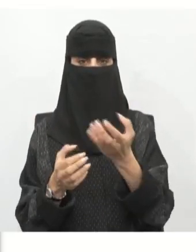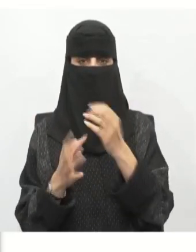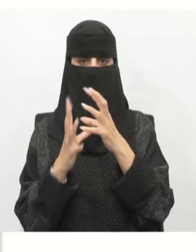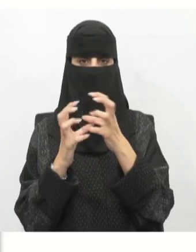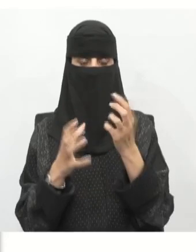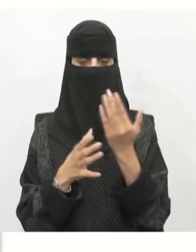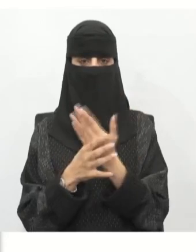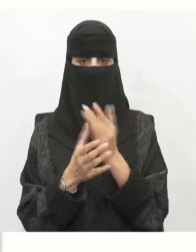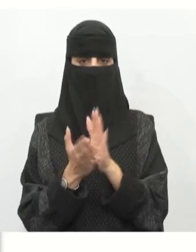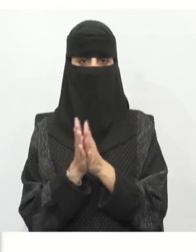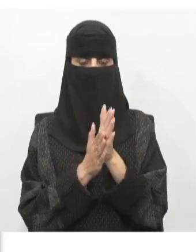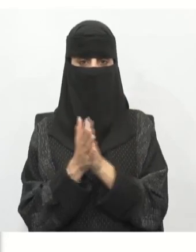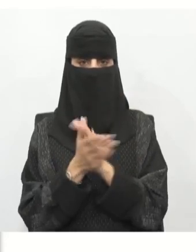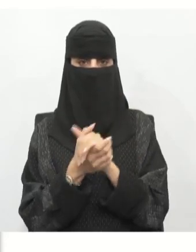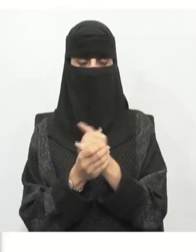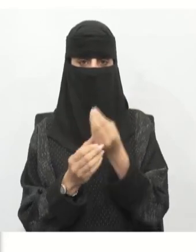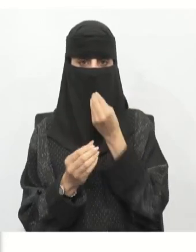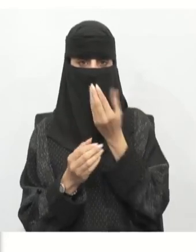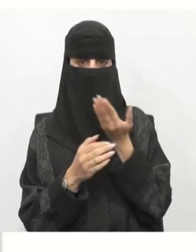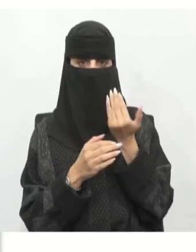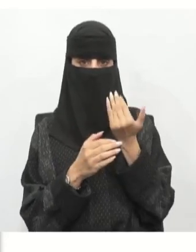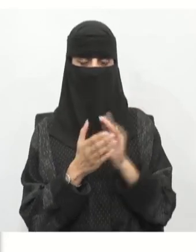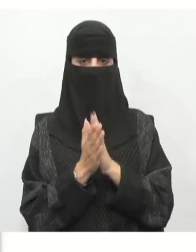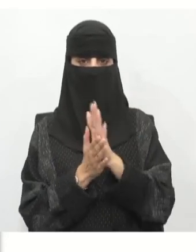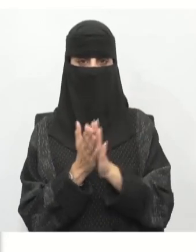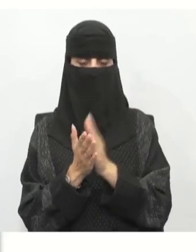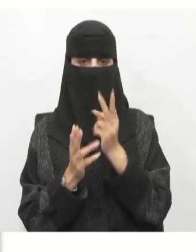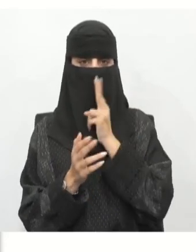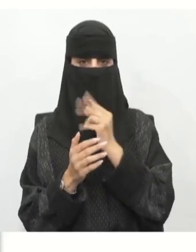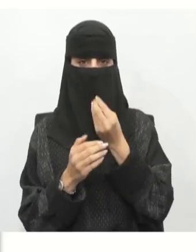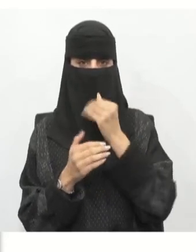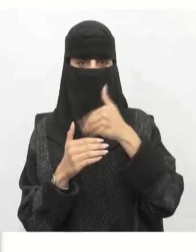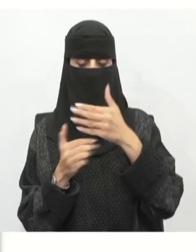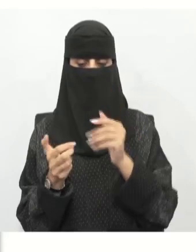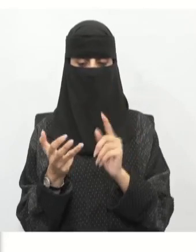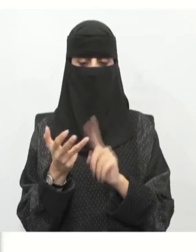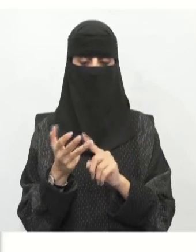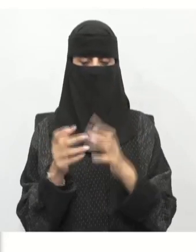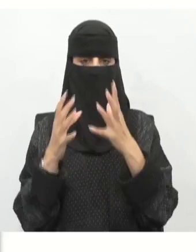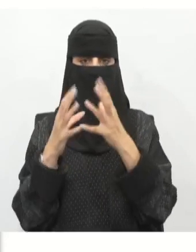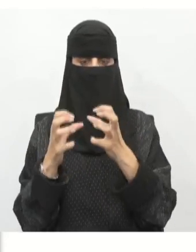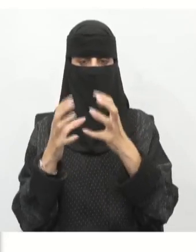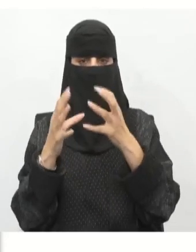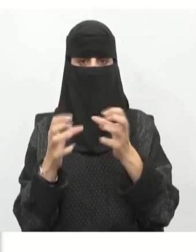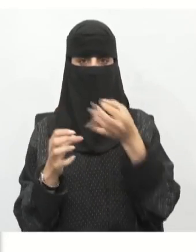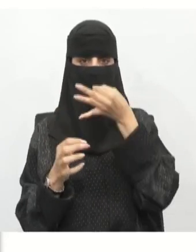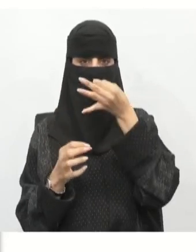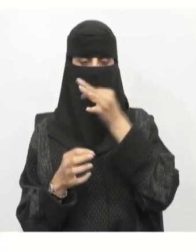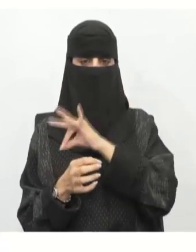الايدي قبل الاكل وبعده رابعا يشرح فوائد العناصر الغذائيه